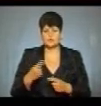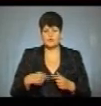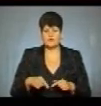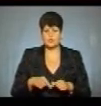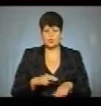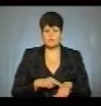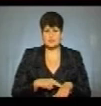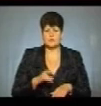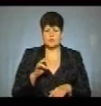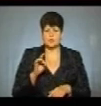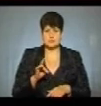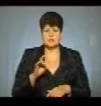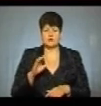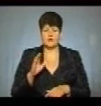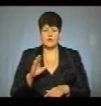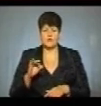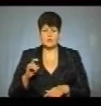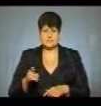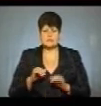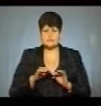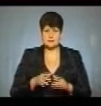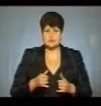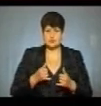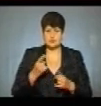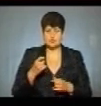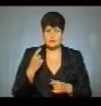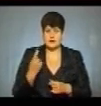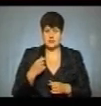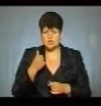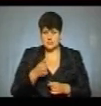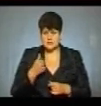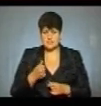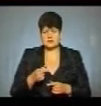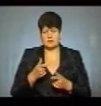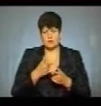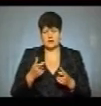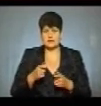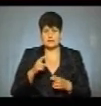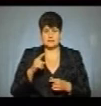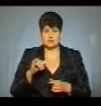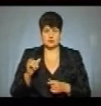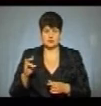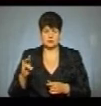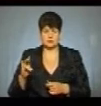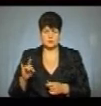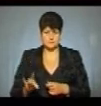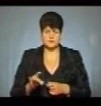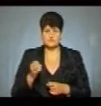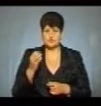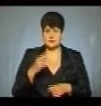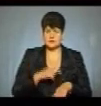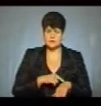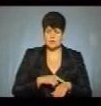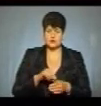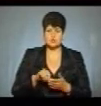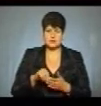Руслан Возняк. Захід приурочили 101-й річниці проголошення Західноукраїнської Народної Республіки. О 14-й годині